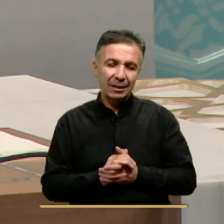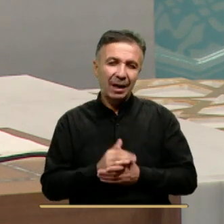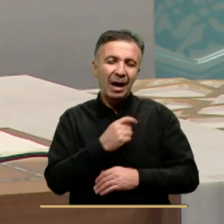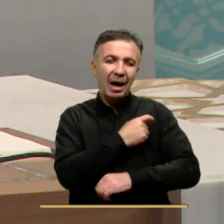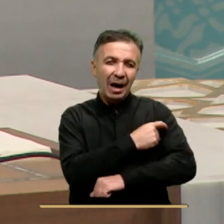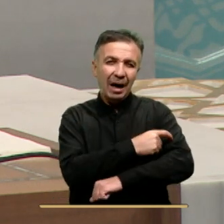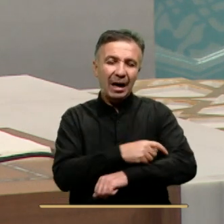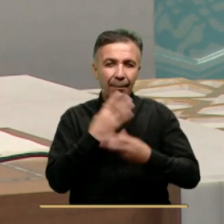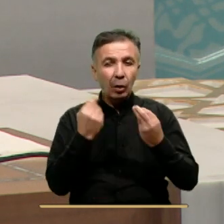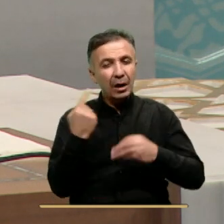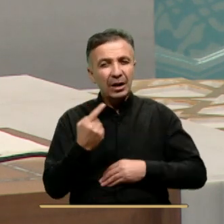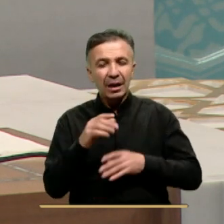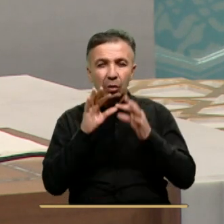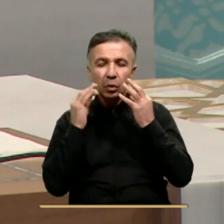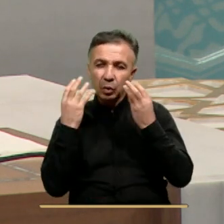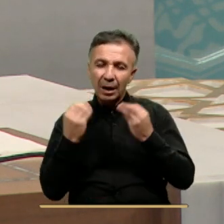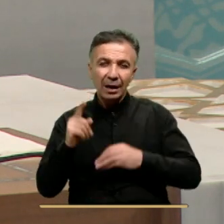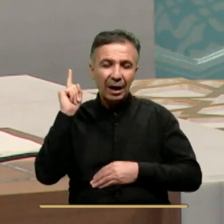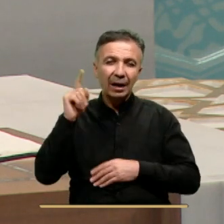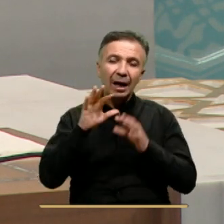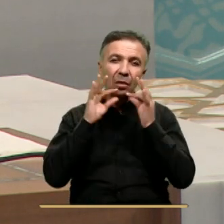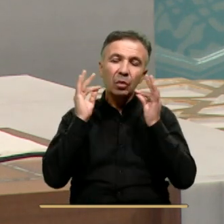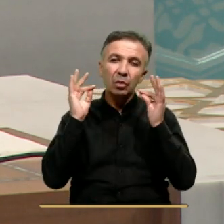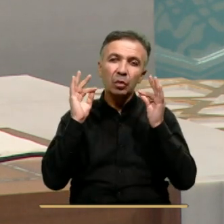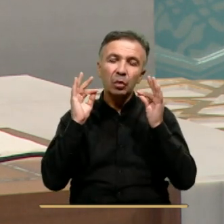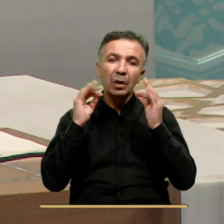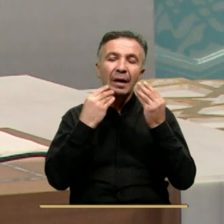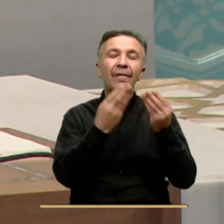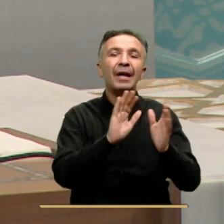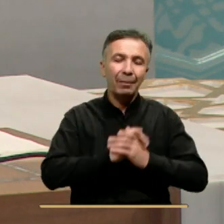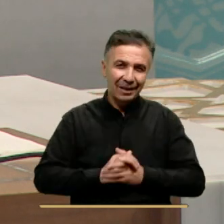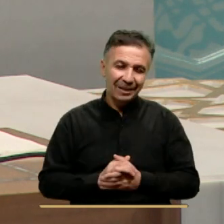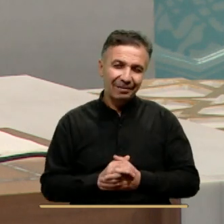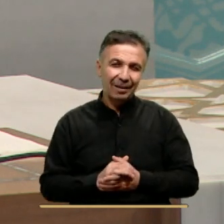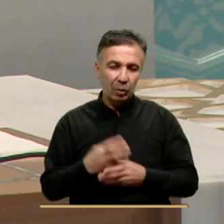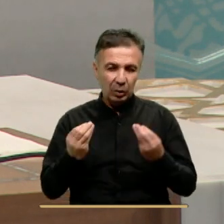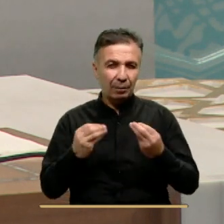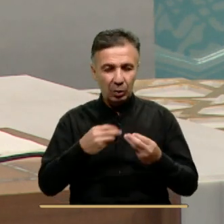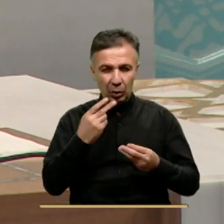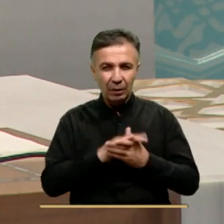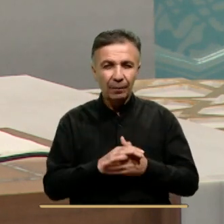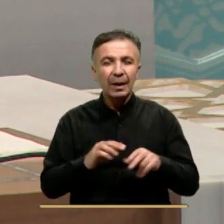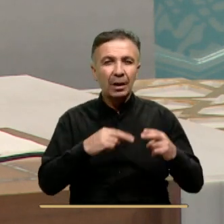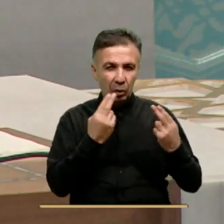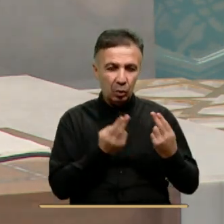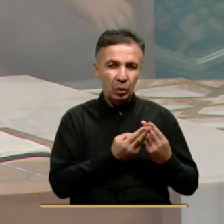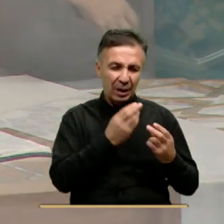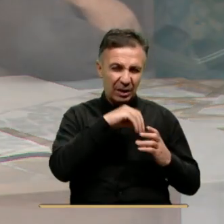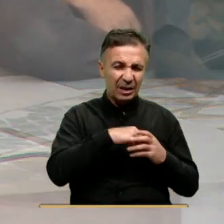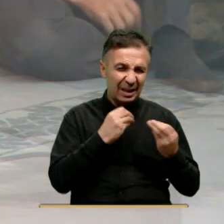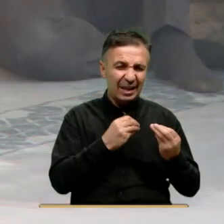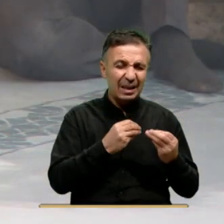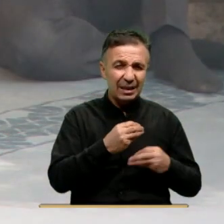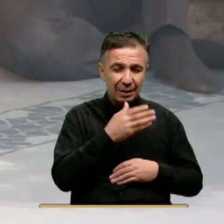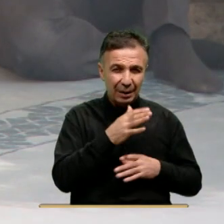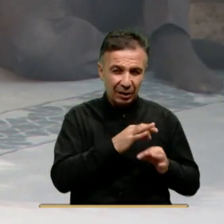huzur arayana Allah huzuru haram kılar hani bir güzel söz var dünyayı iyi bilen